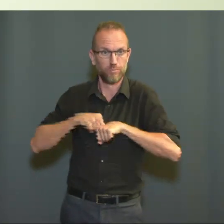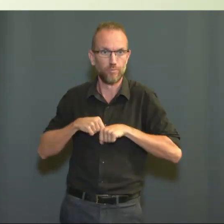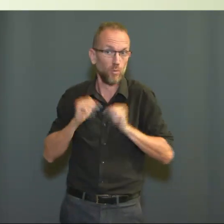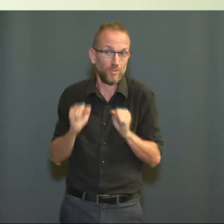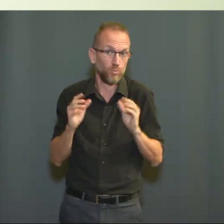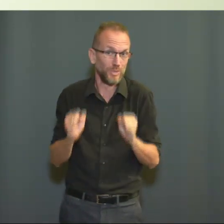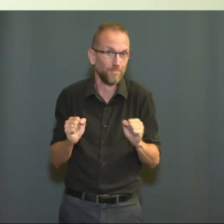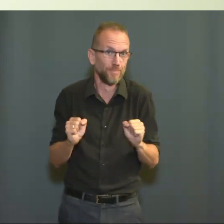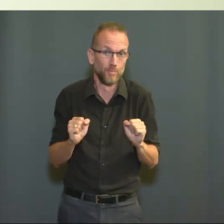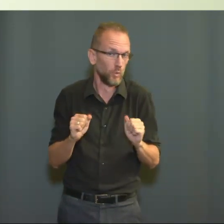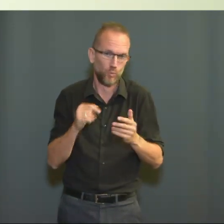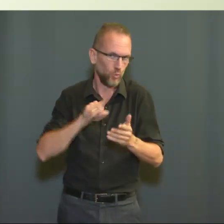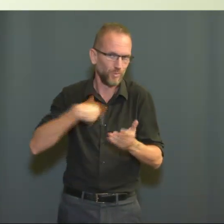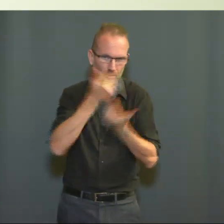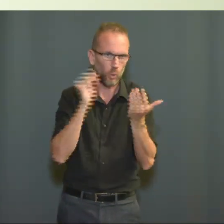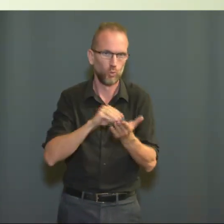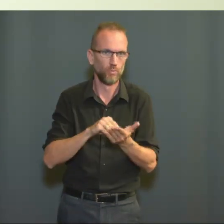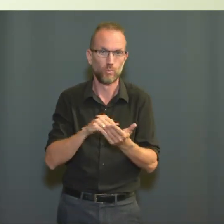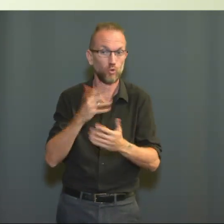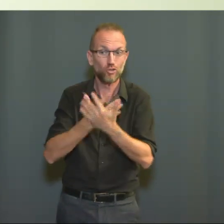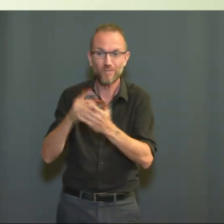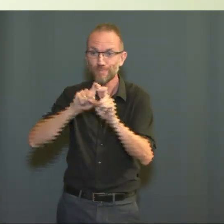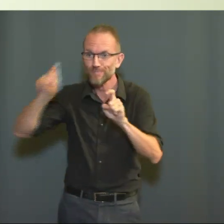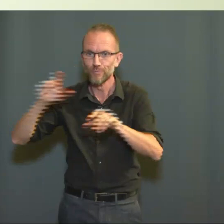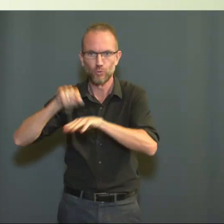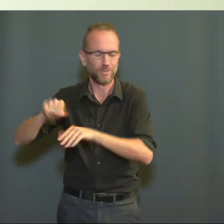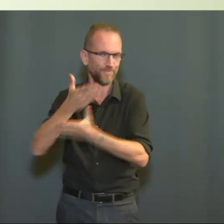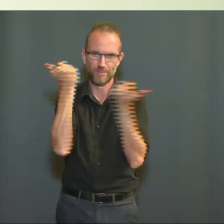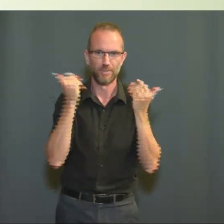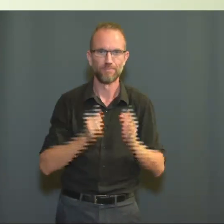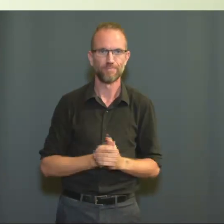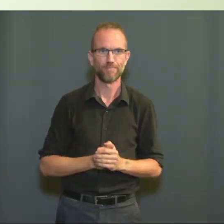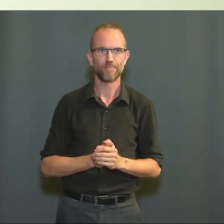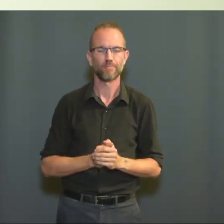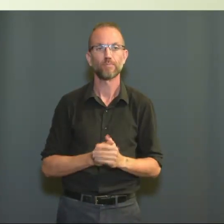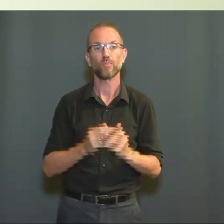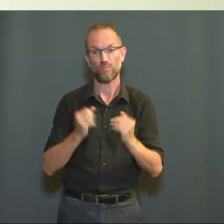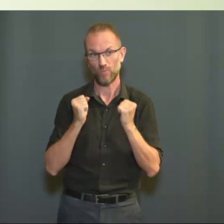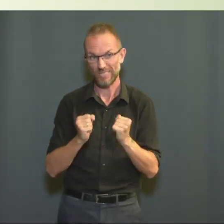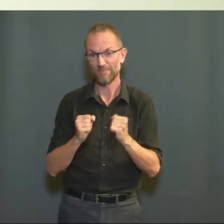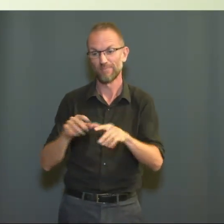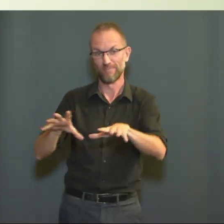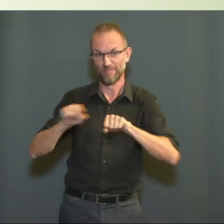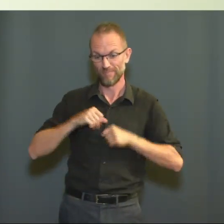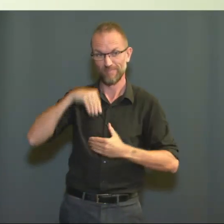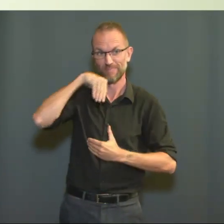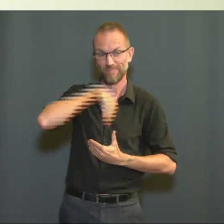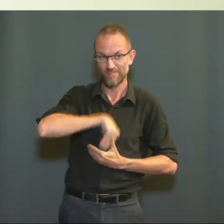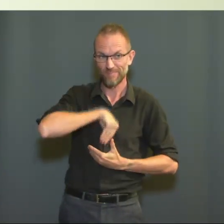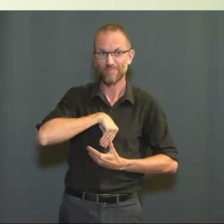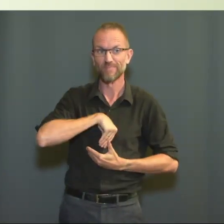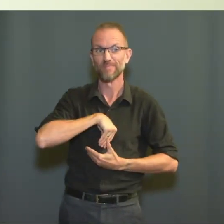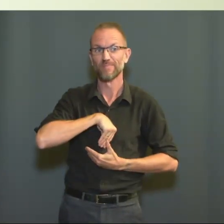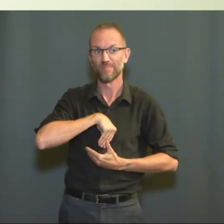le portage asymptomatique et donc le risque de transmission éventuelle vers des personnes plus fragiles